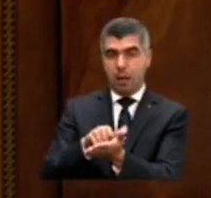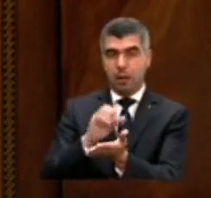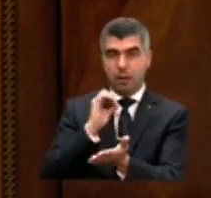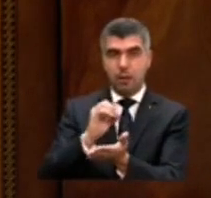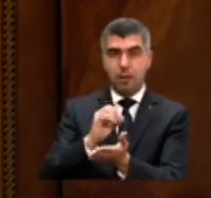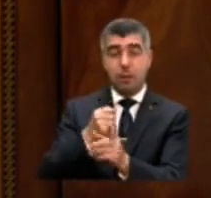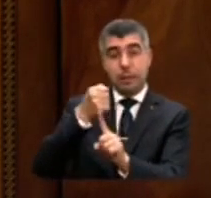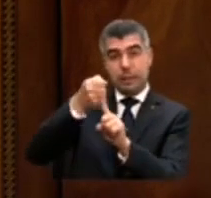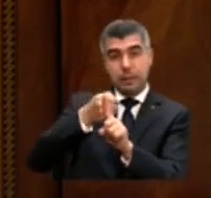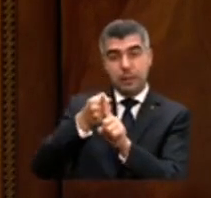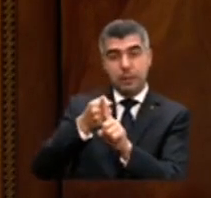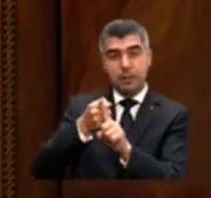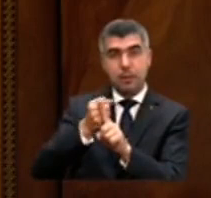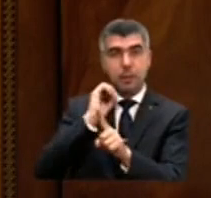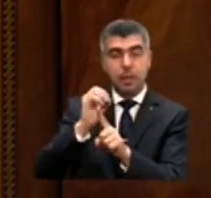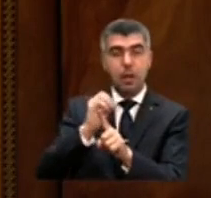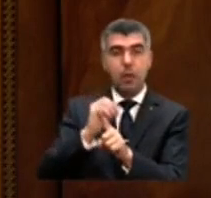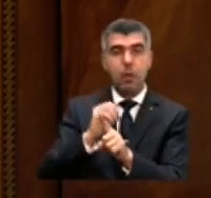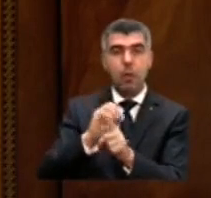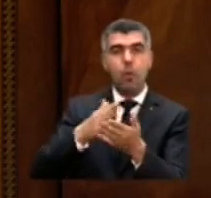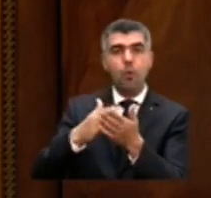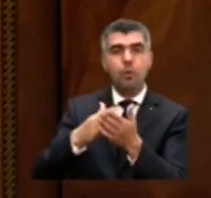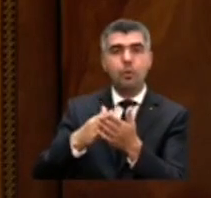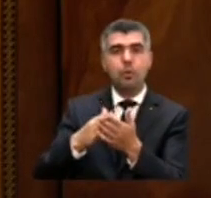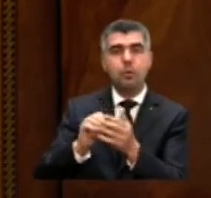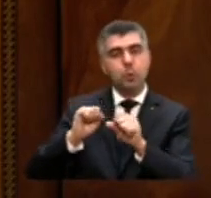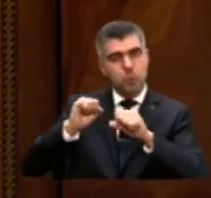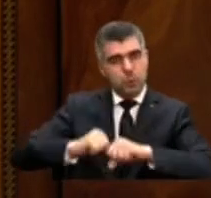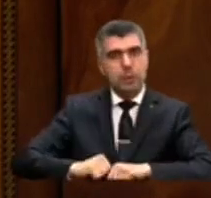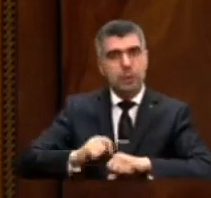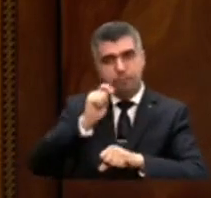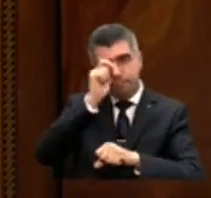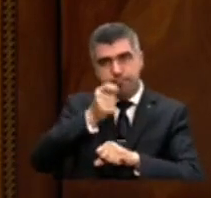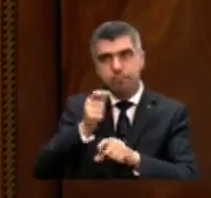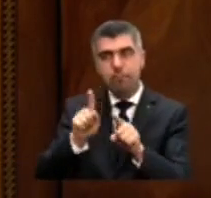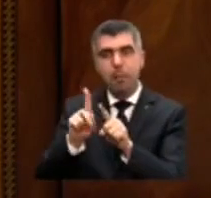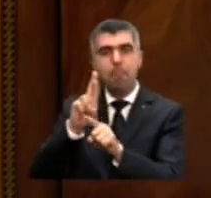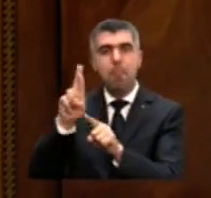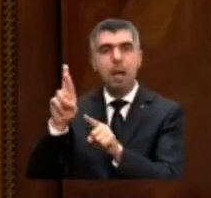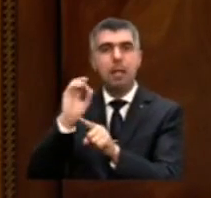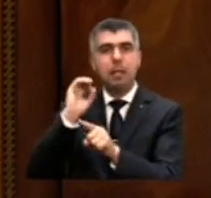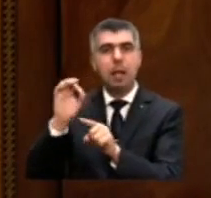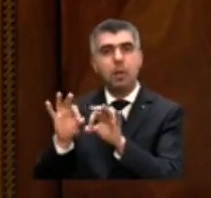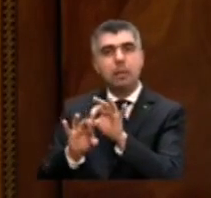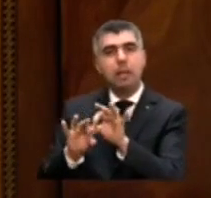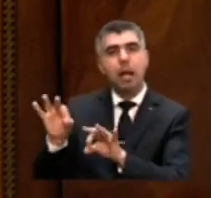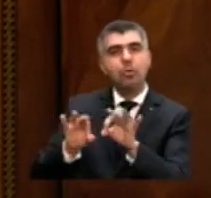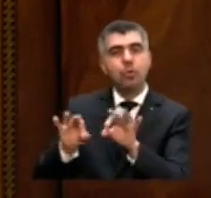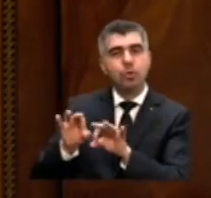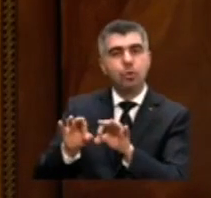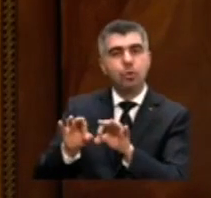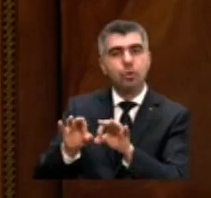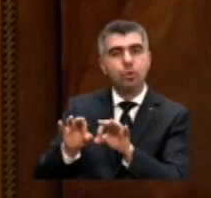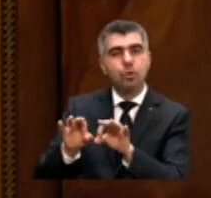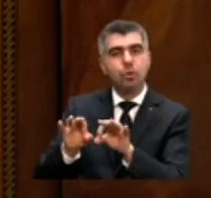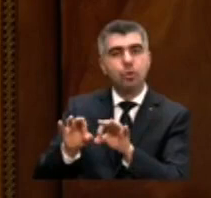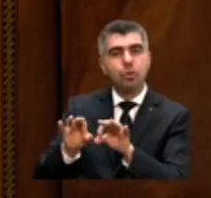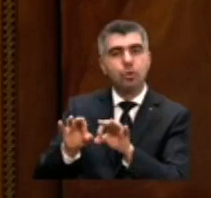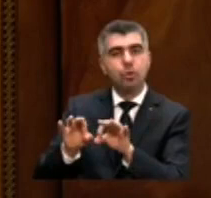الحكومة على تنفيذ التوجيهات الملكية السامية من خلال مواصلة تفعيل استراتيجيات الجيل الأخضر من